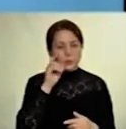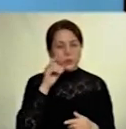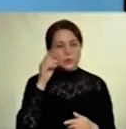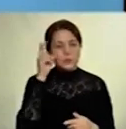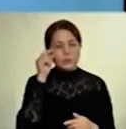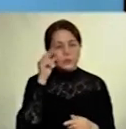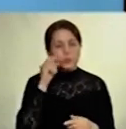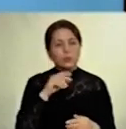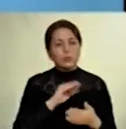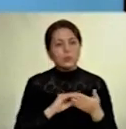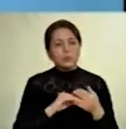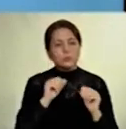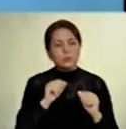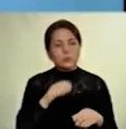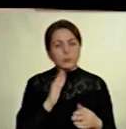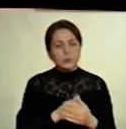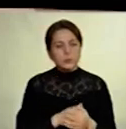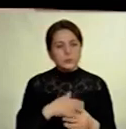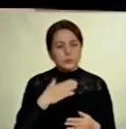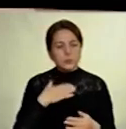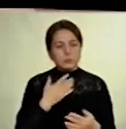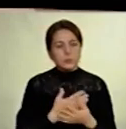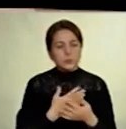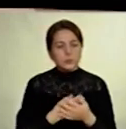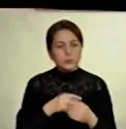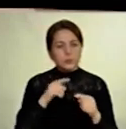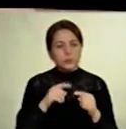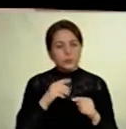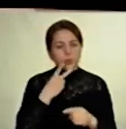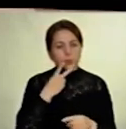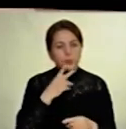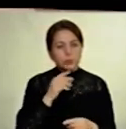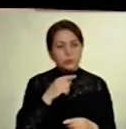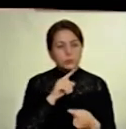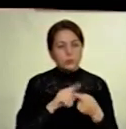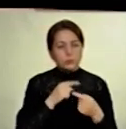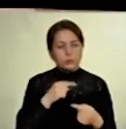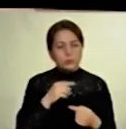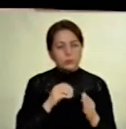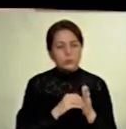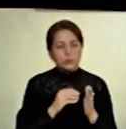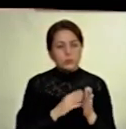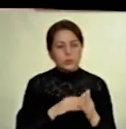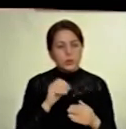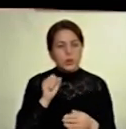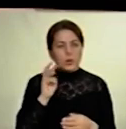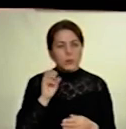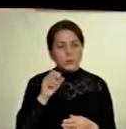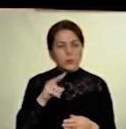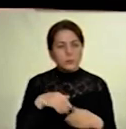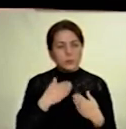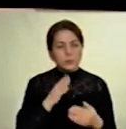ham o'rinli bo'ladi. Bizga masalamizda aynan mana bunday ko'rinishdagi plus minus ishorali amal berilgan